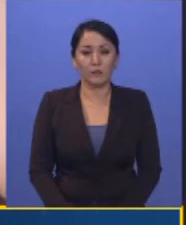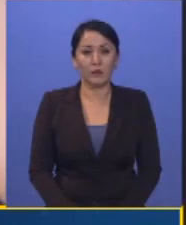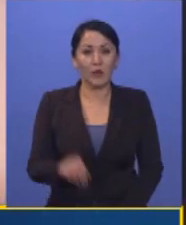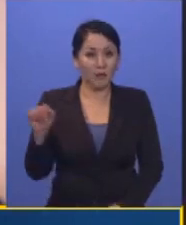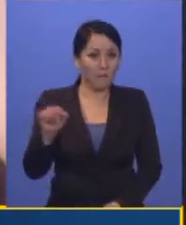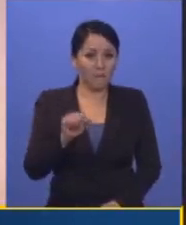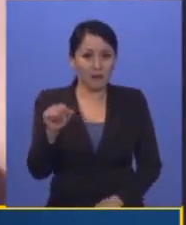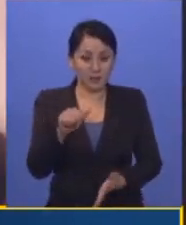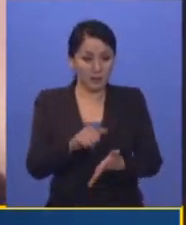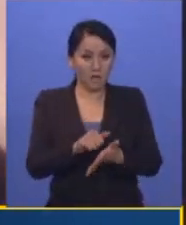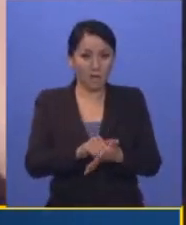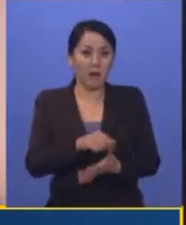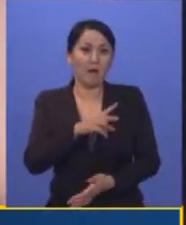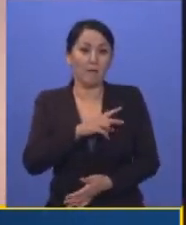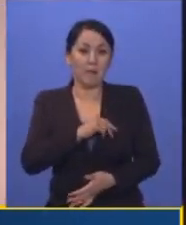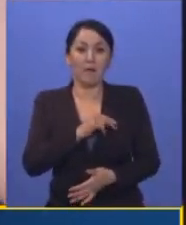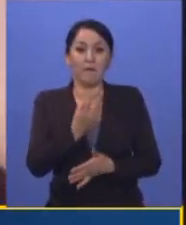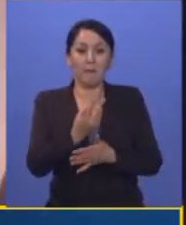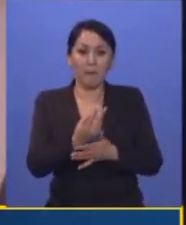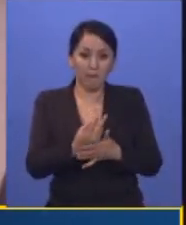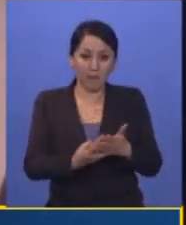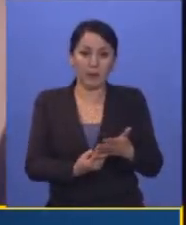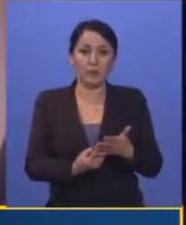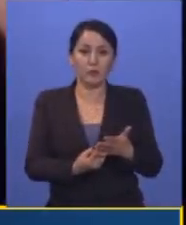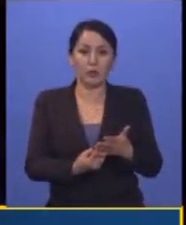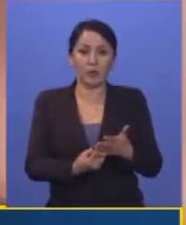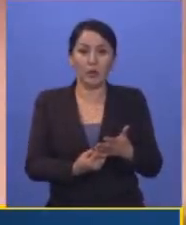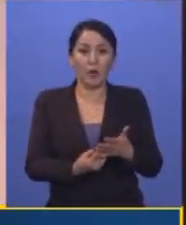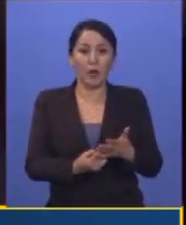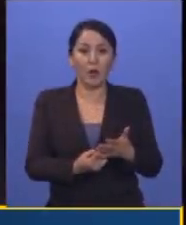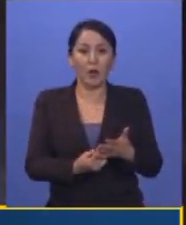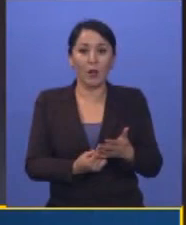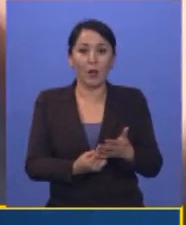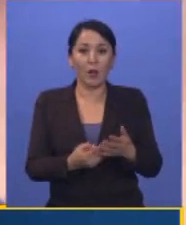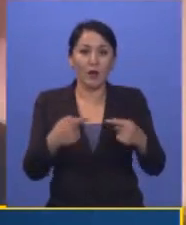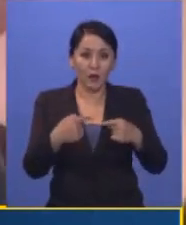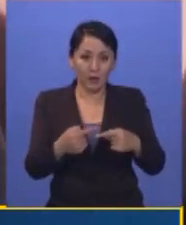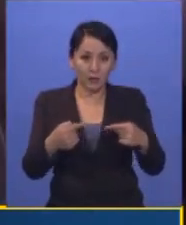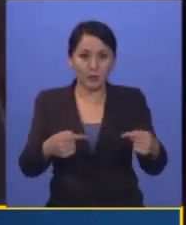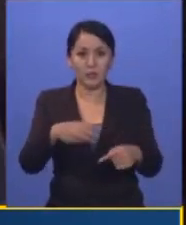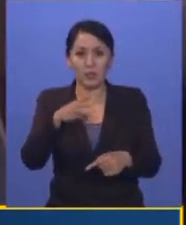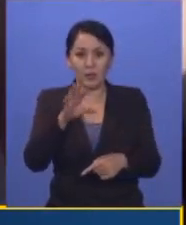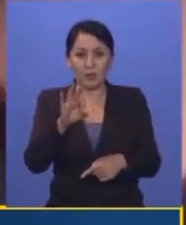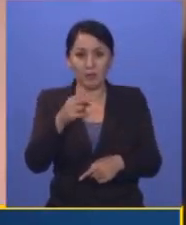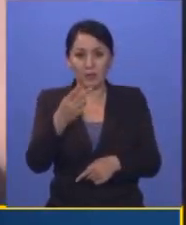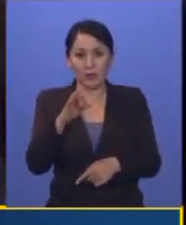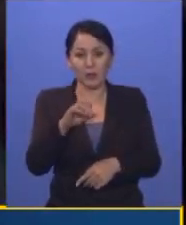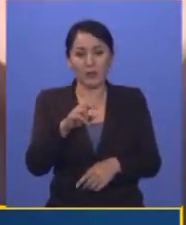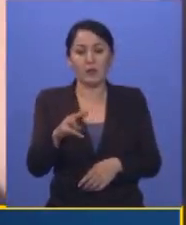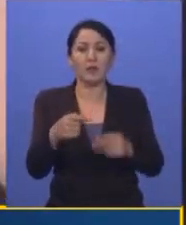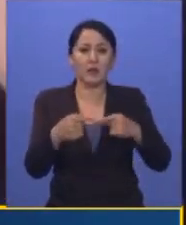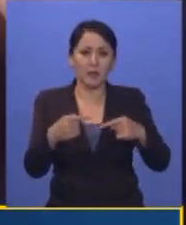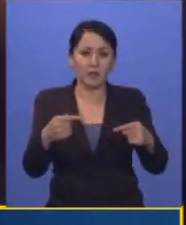лишены? Но. То есть, если водительских лишается, это автоматически лишается управление мотоциклами, легковыми,